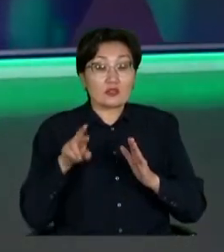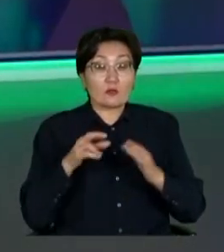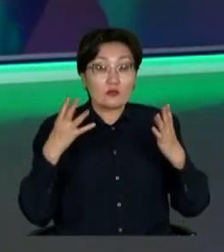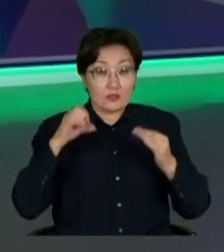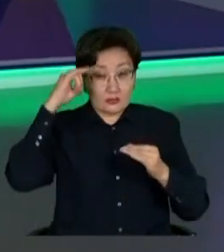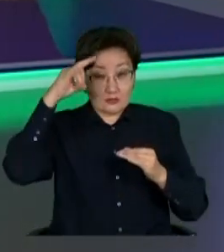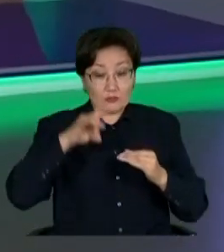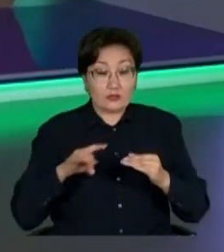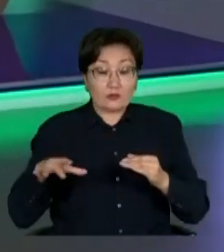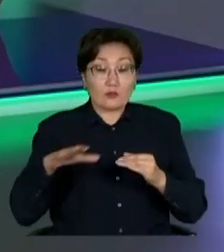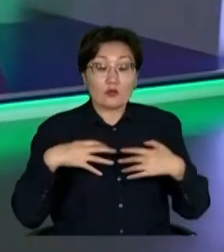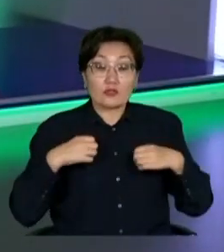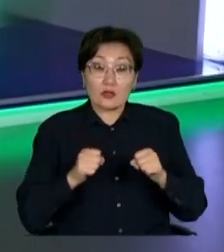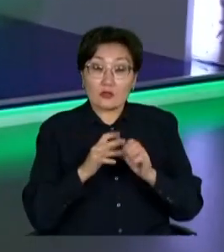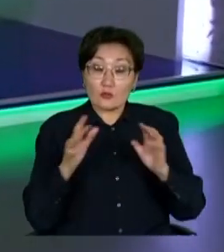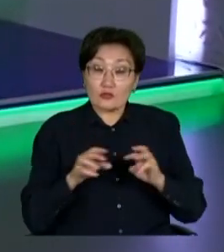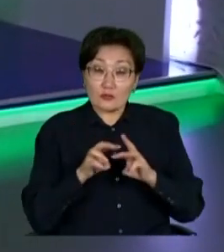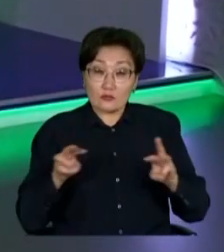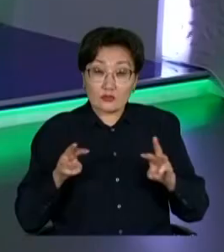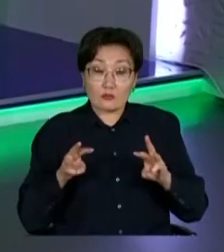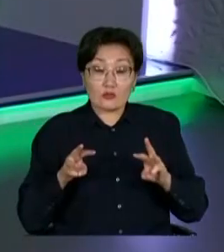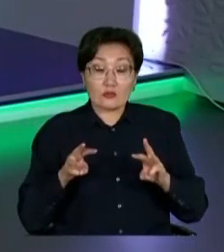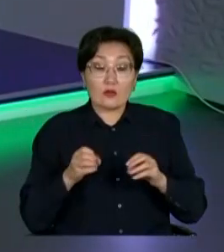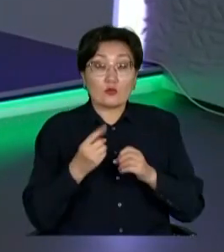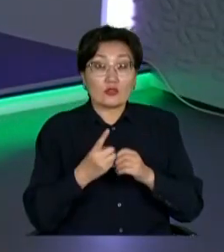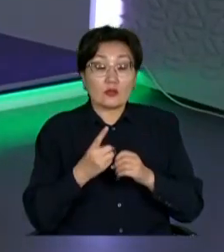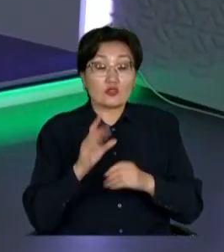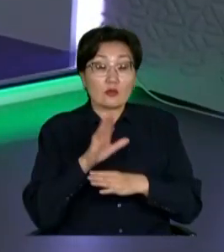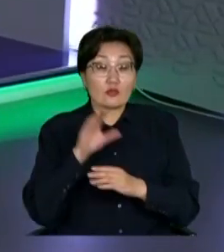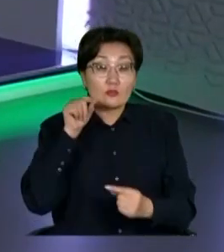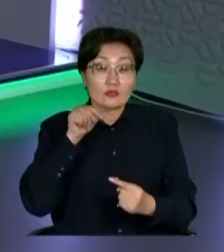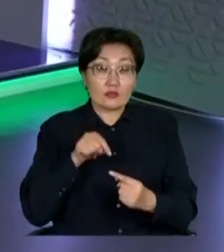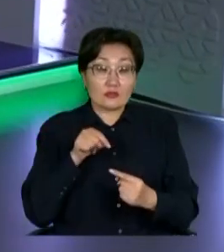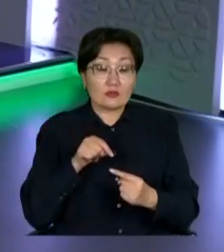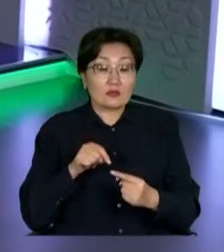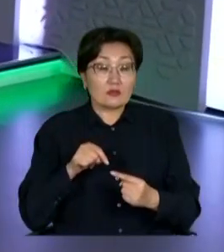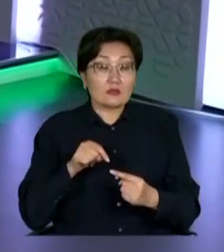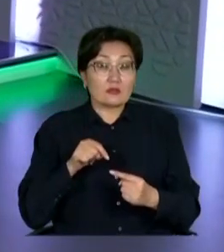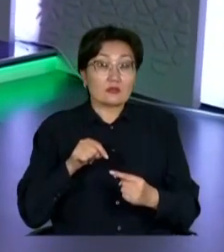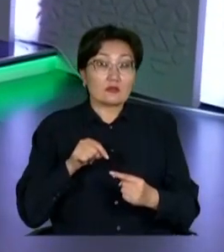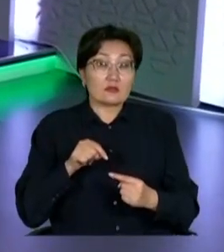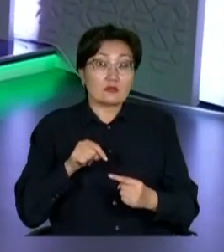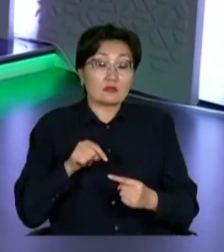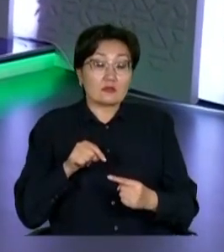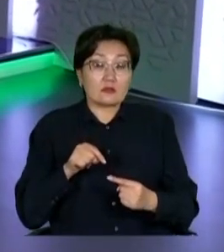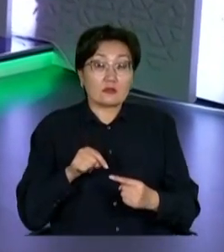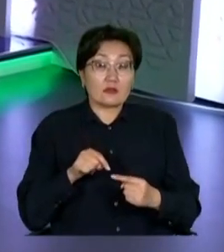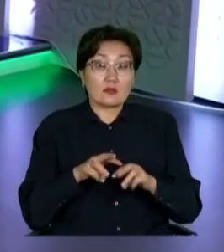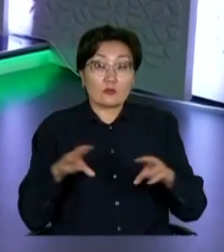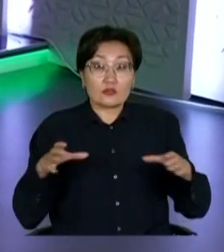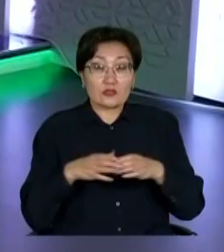Қазақстан Республика денсаулық сақтау министрлігі 11 бұйрығы бойынша сосын